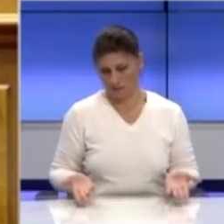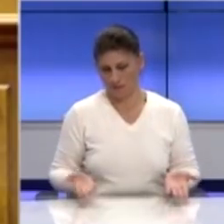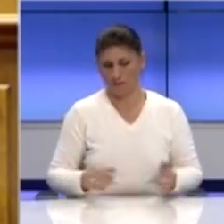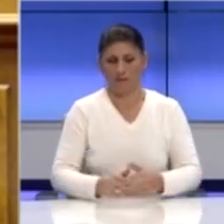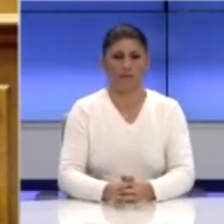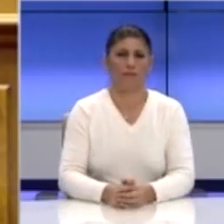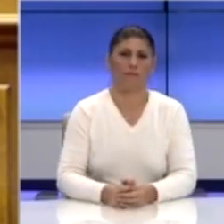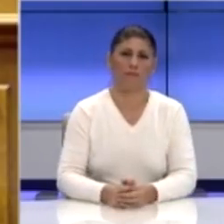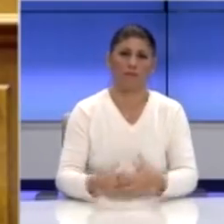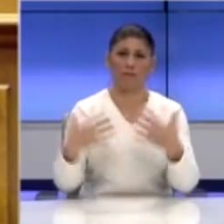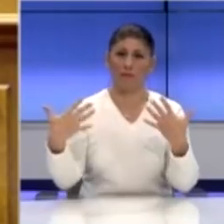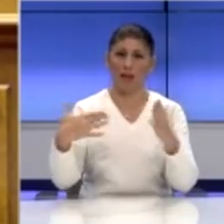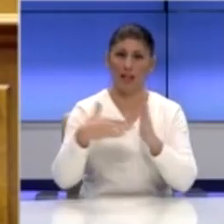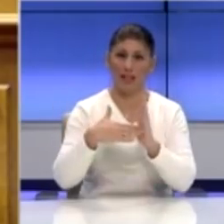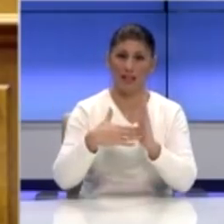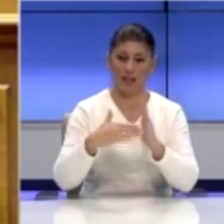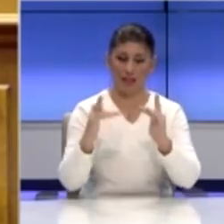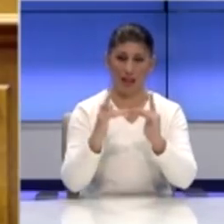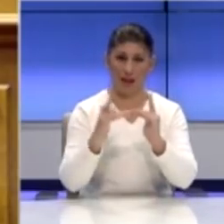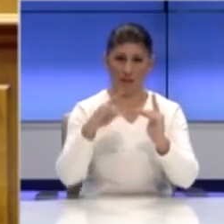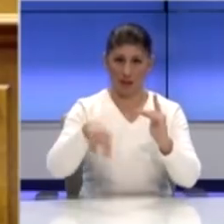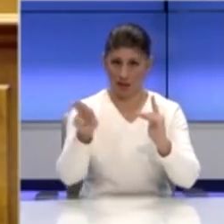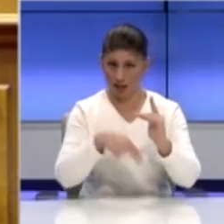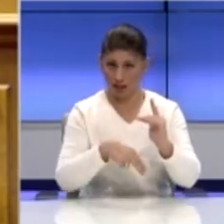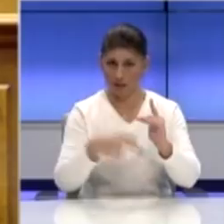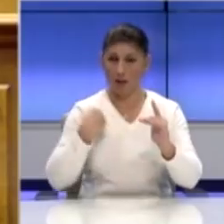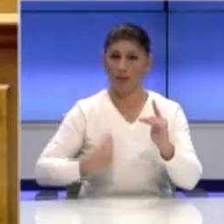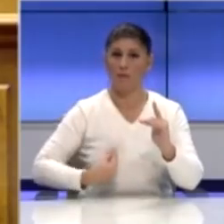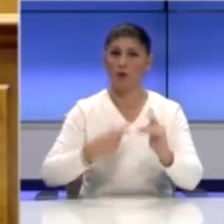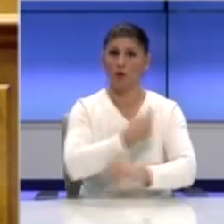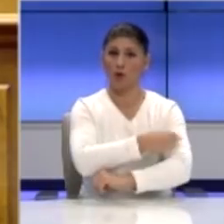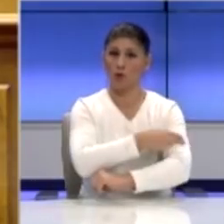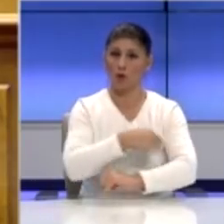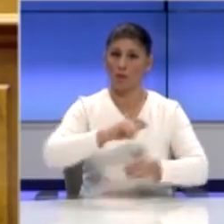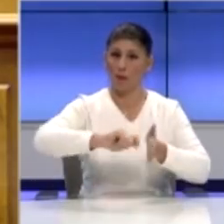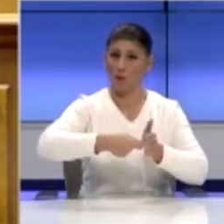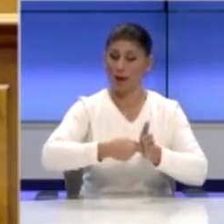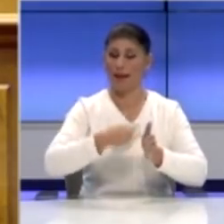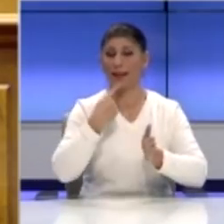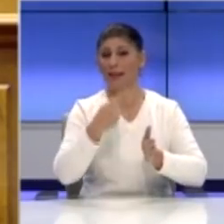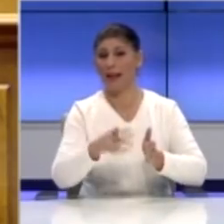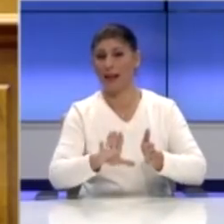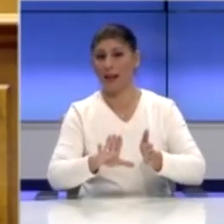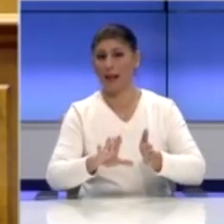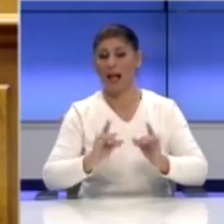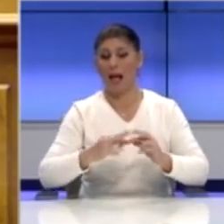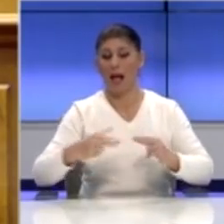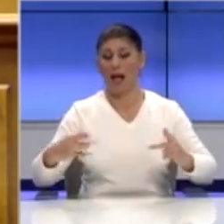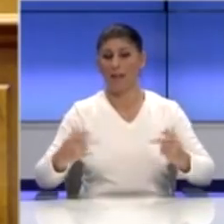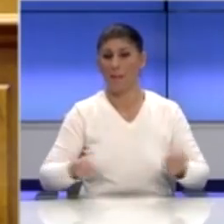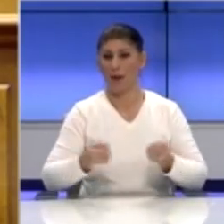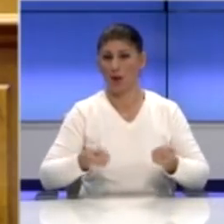Γιατί τα 10.000 κρεβάτια που καταργήθηκαν, τα δημόσια νοσοκομεία που έκλεισαν γιατί λέγατε ότι ήταν